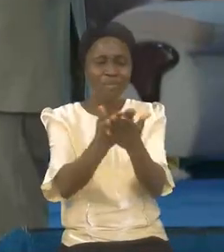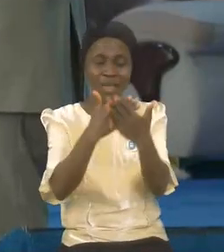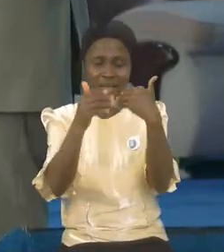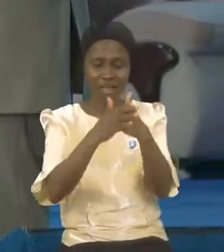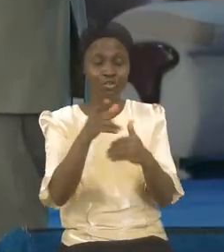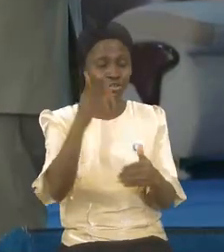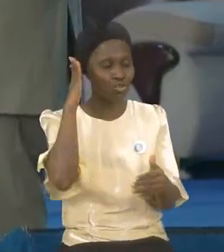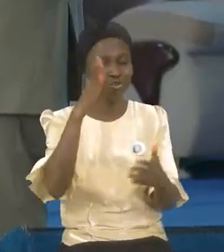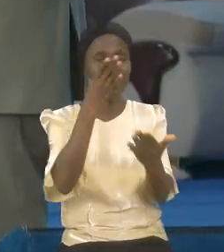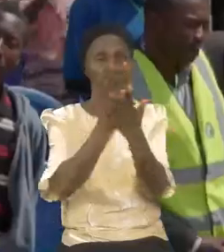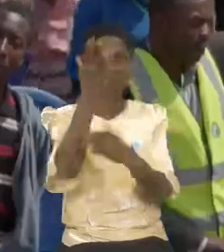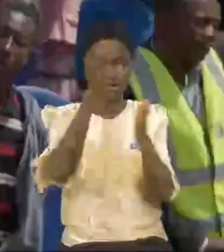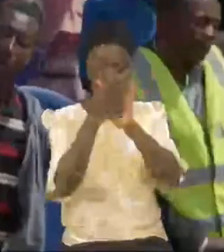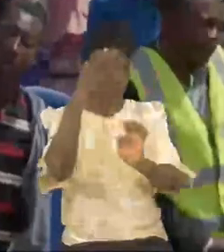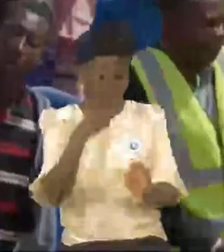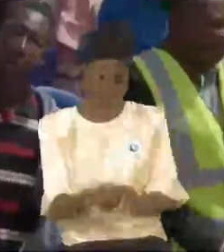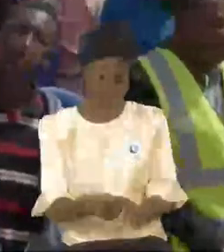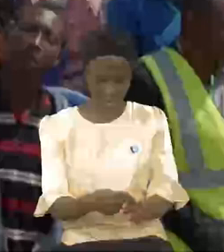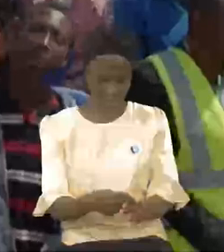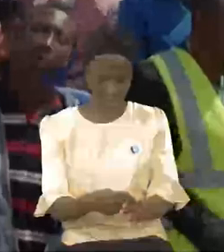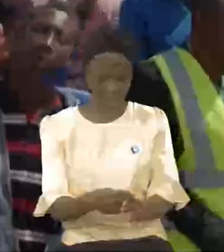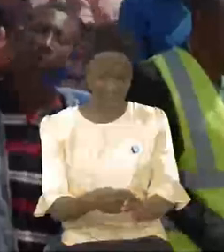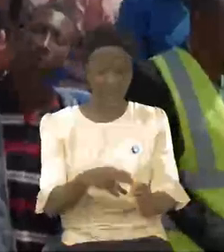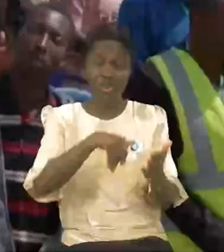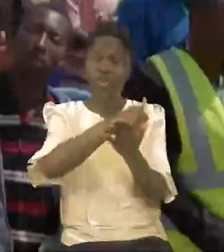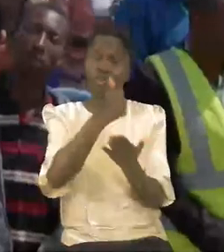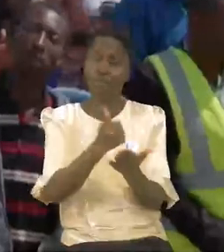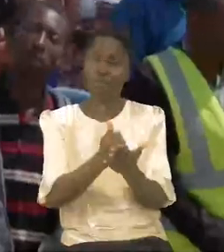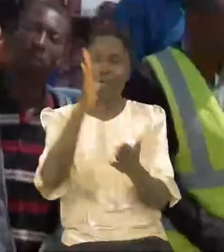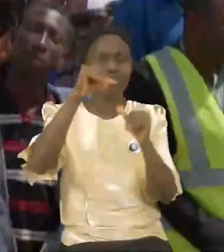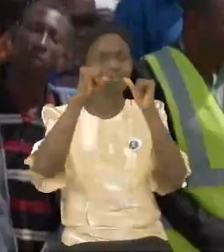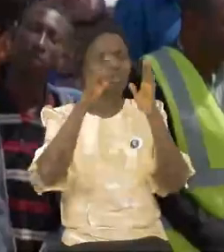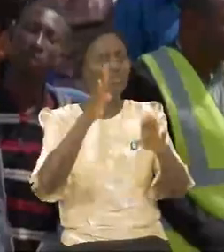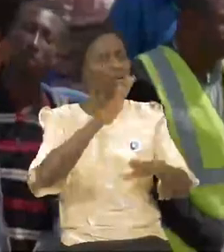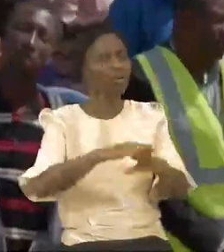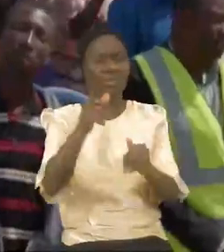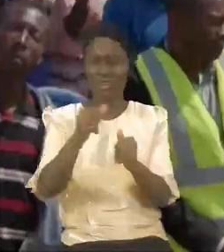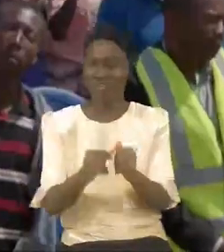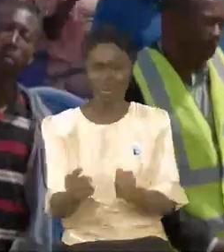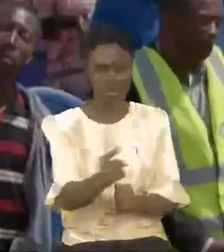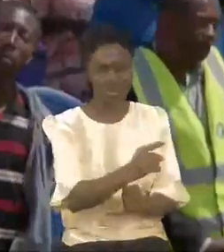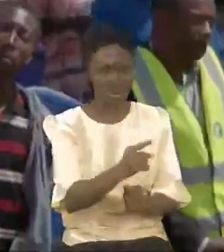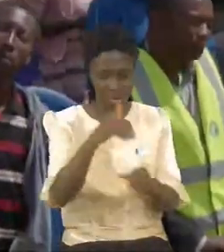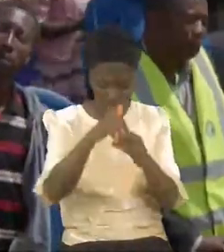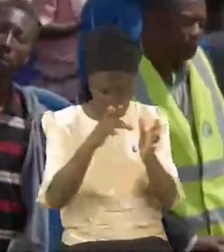siècle des siècles avec notre Dieu au nom de Jésus-Christ. Confirme tes bénédictions, Seigneur, sur toute ta